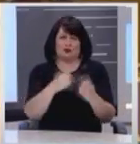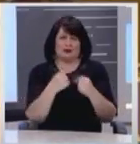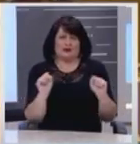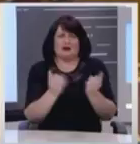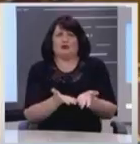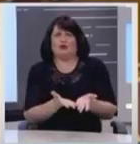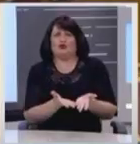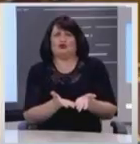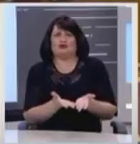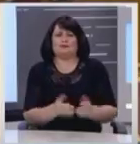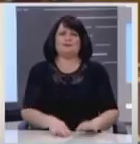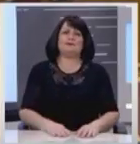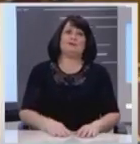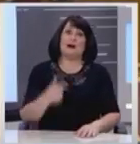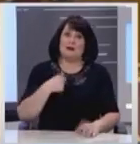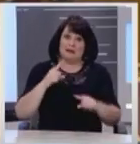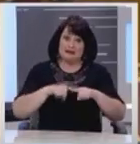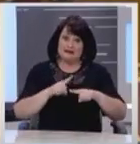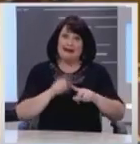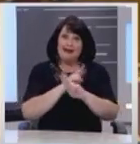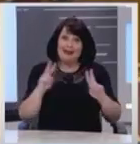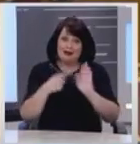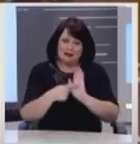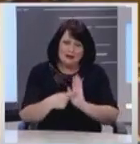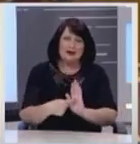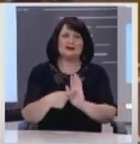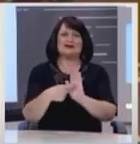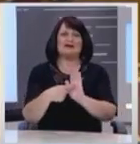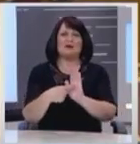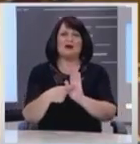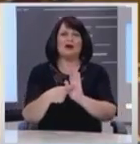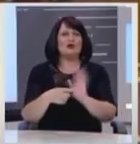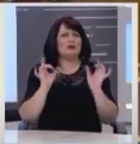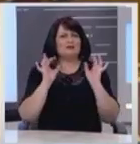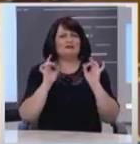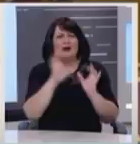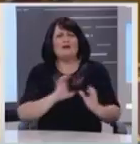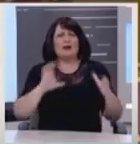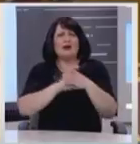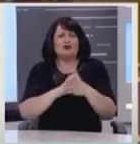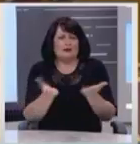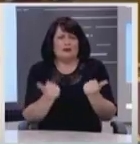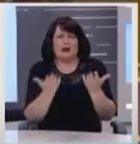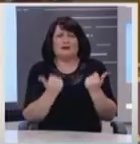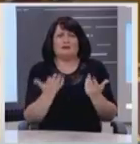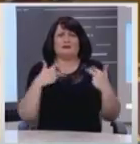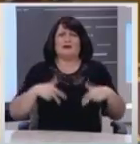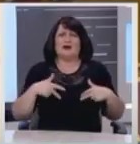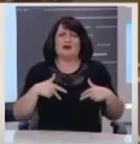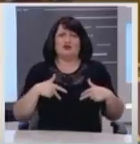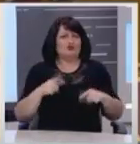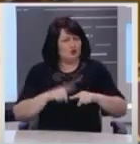Γιατί η ελληνική πλευρά επίσης ανέδειξε με απόλυτη σαφήνεια το γεγονός ότι κανένα κράτος της Ευρωπαϊκής Ένωσης και σίγουρα όχι η